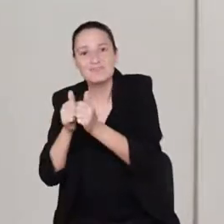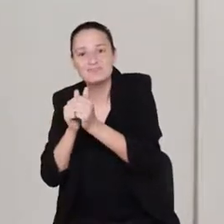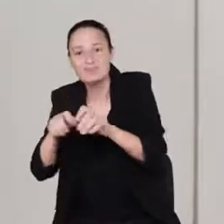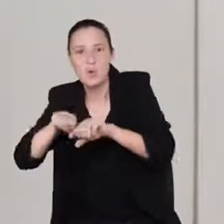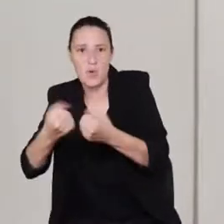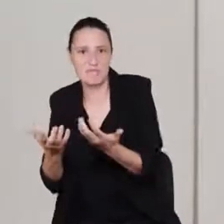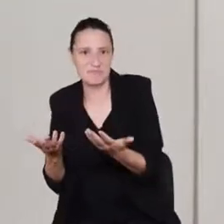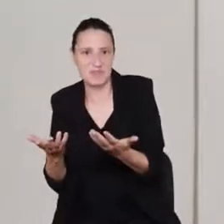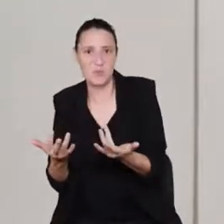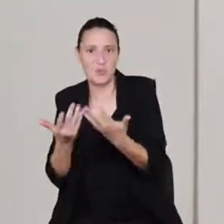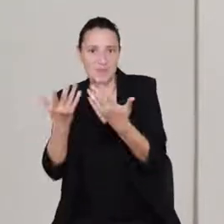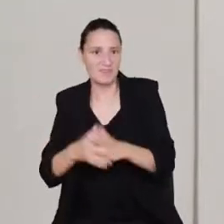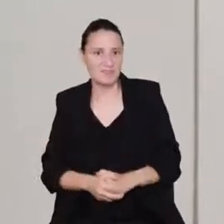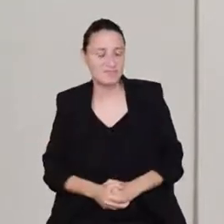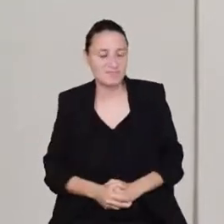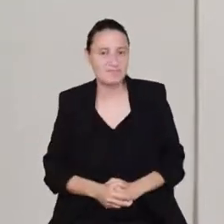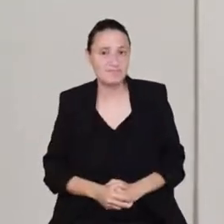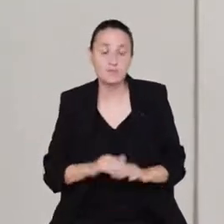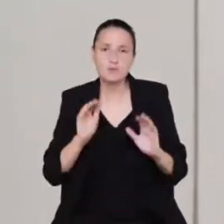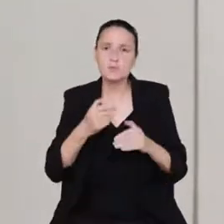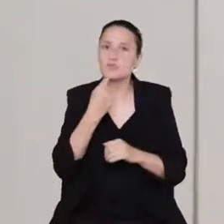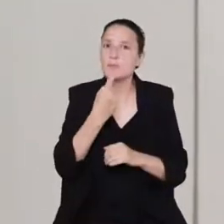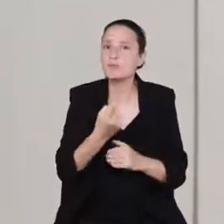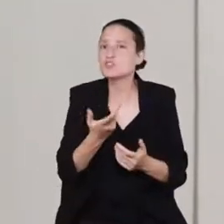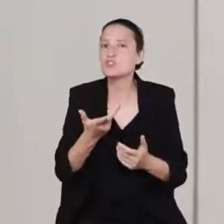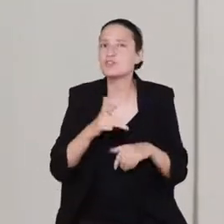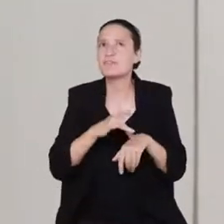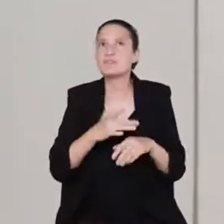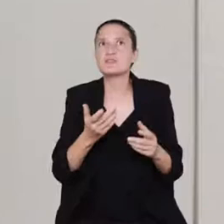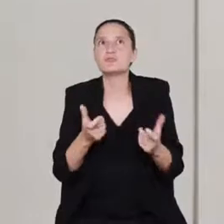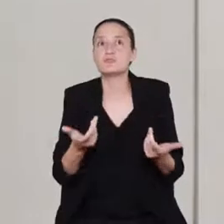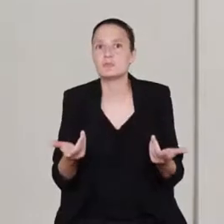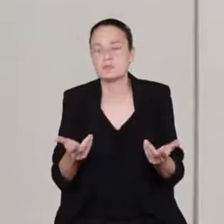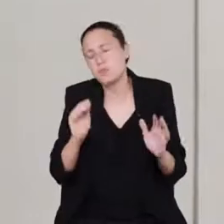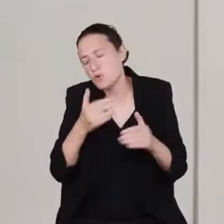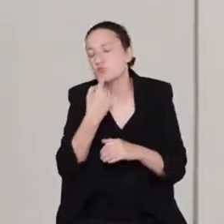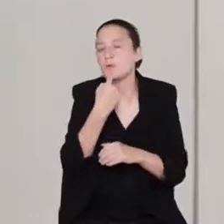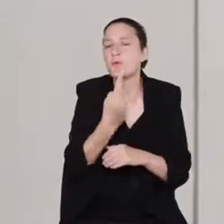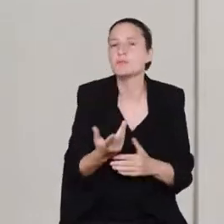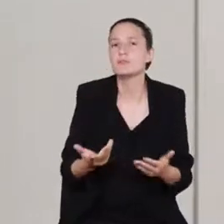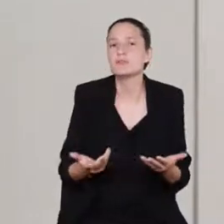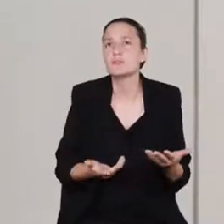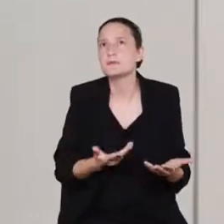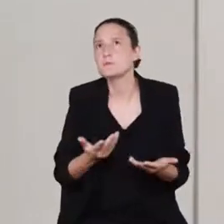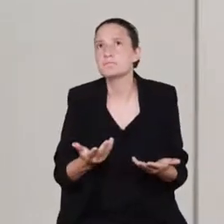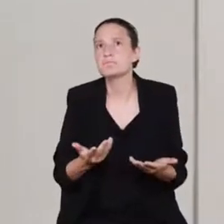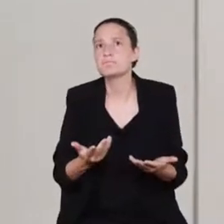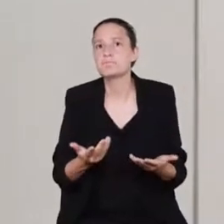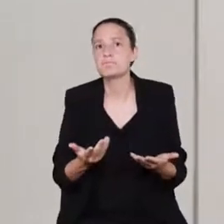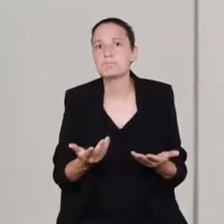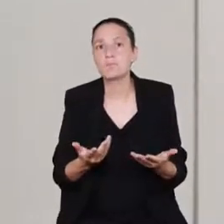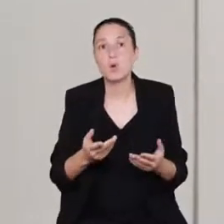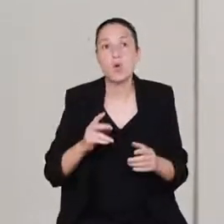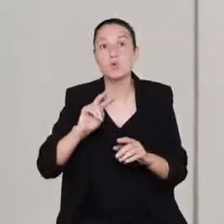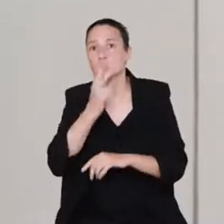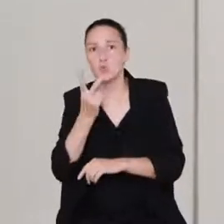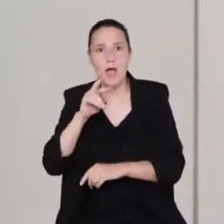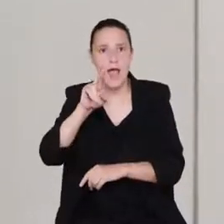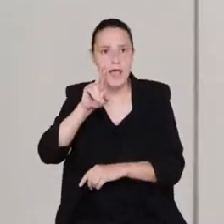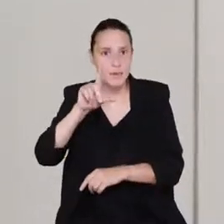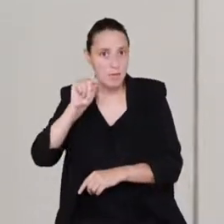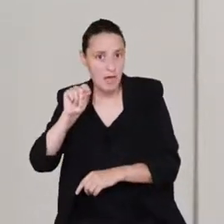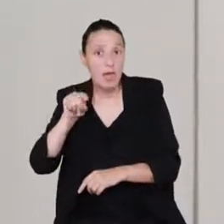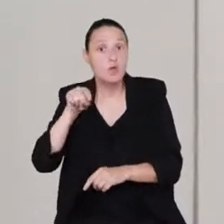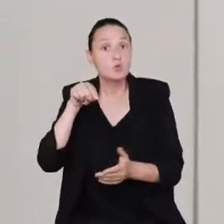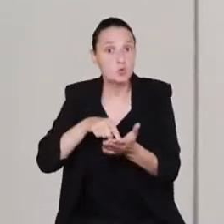tak, czy jest to wynik, można oczywiście powiedzieć, że II Rzeczpospolita